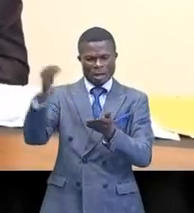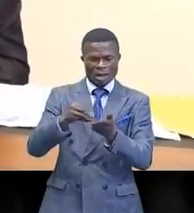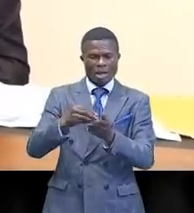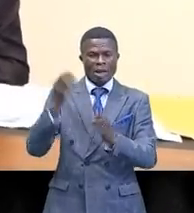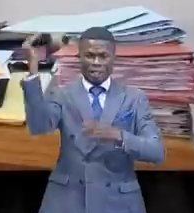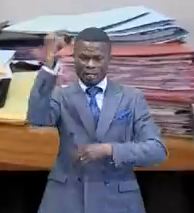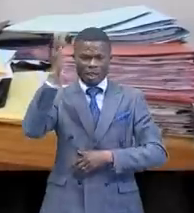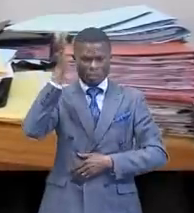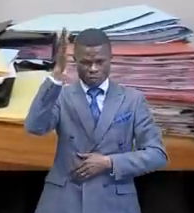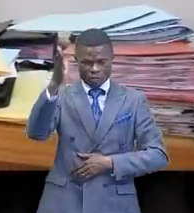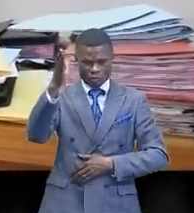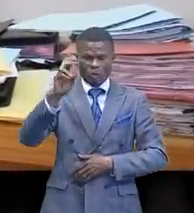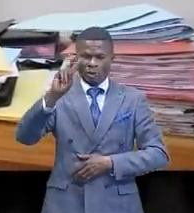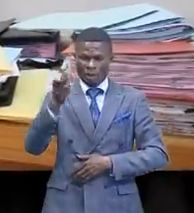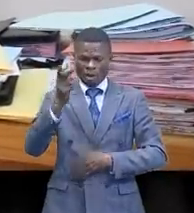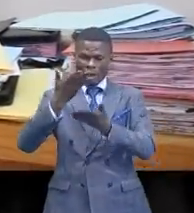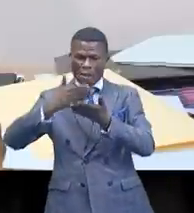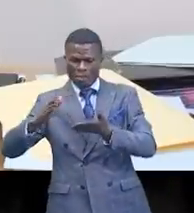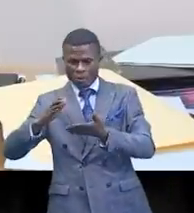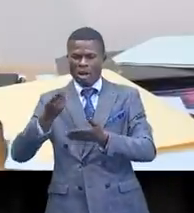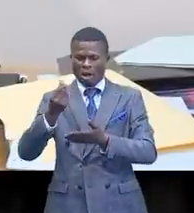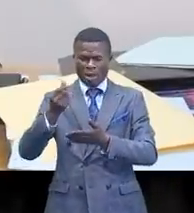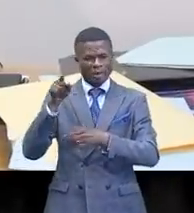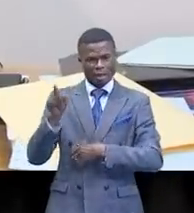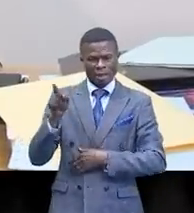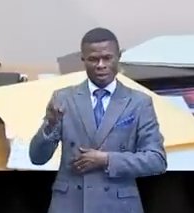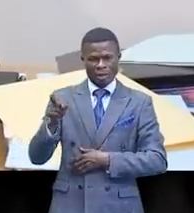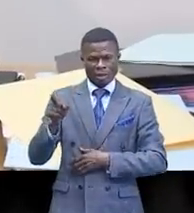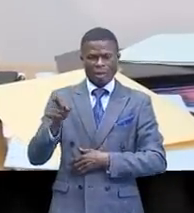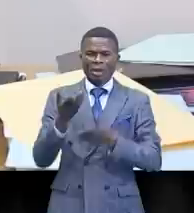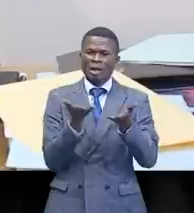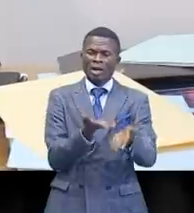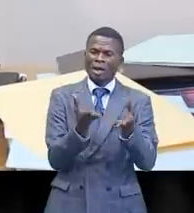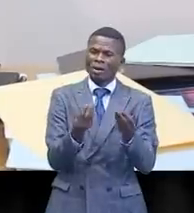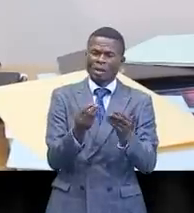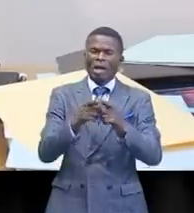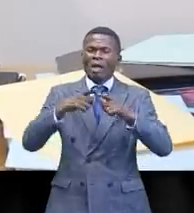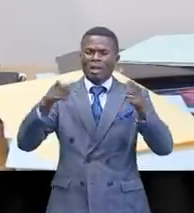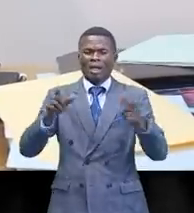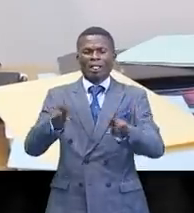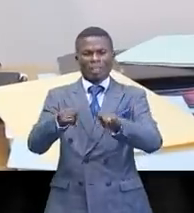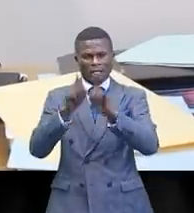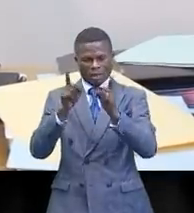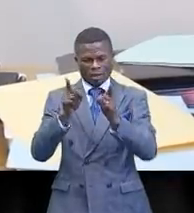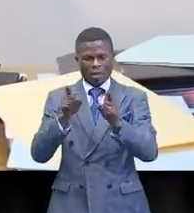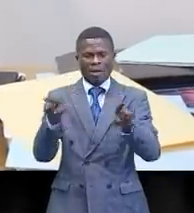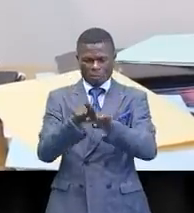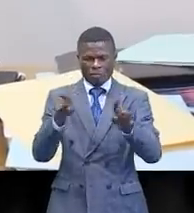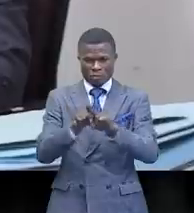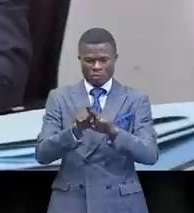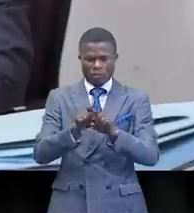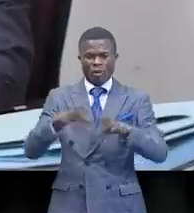décembre prochain de la deuxième tranche de ce fonds dans le cadre de la facilité élargie des crédits consécutivement